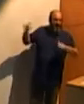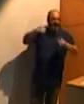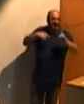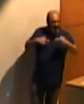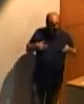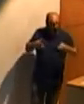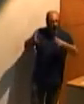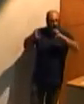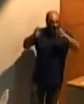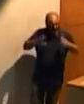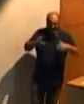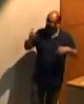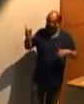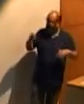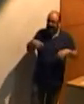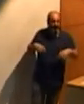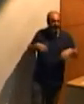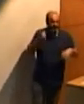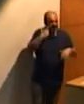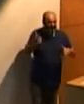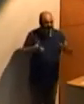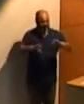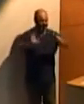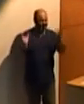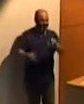la question de la complexité elle